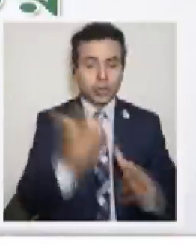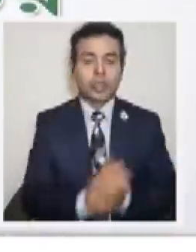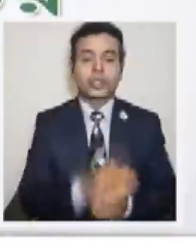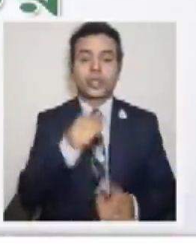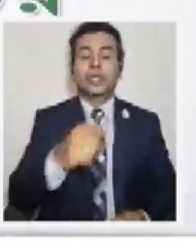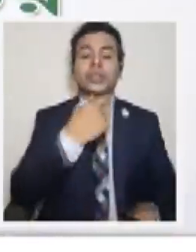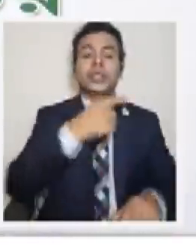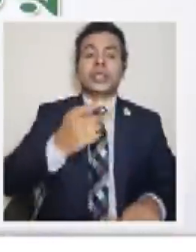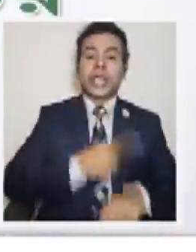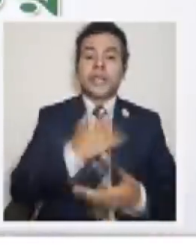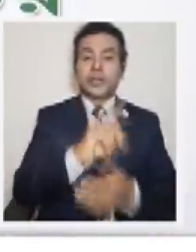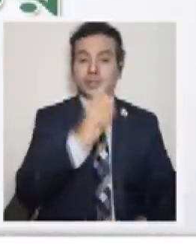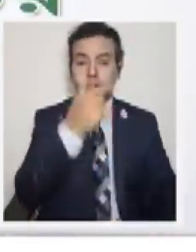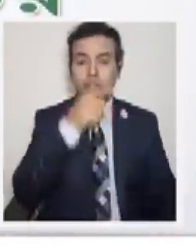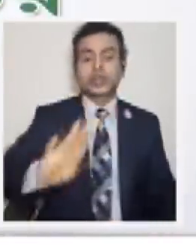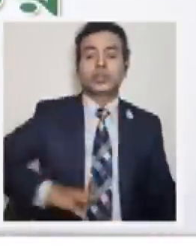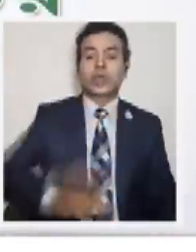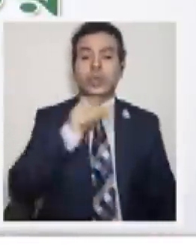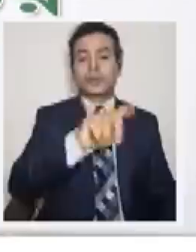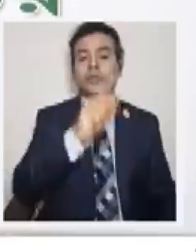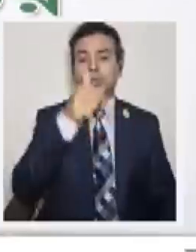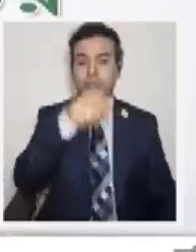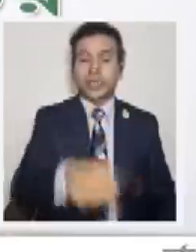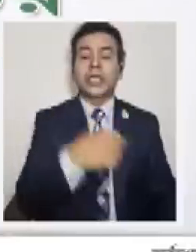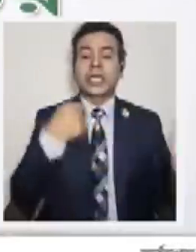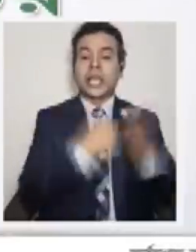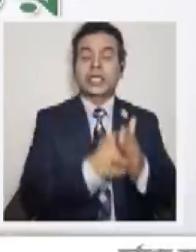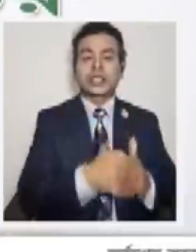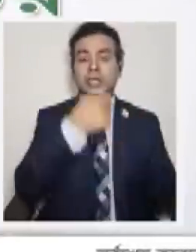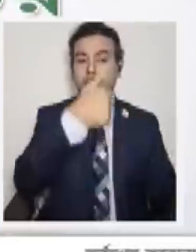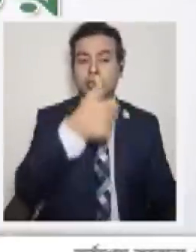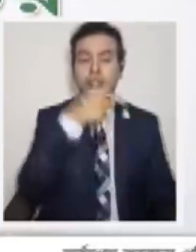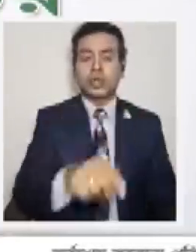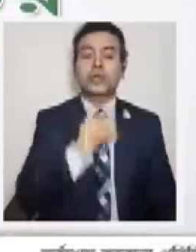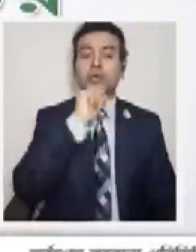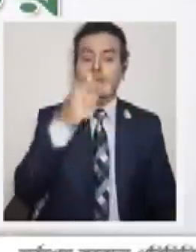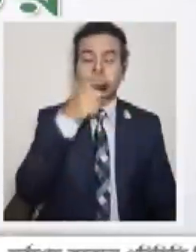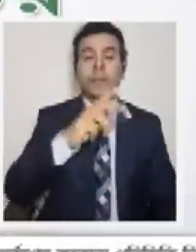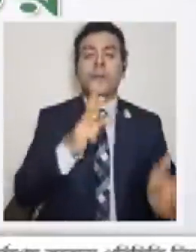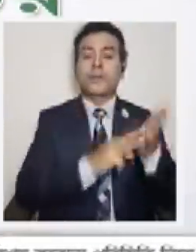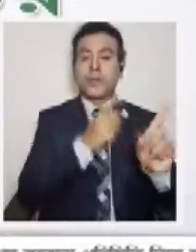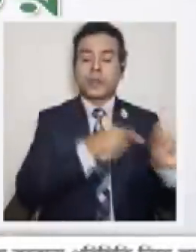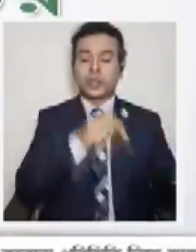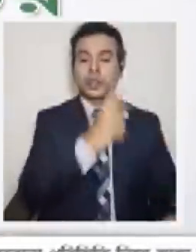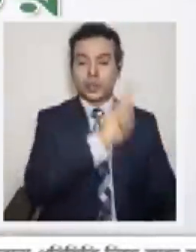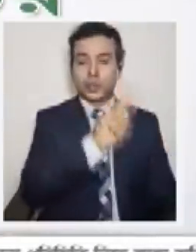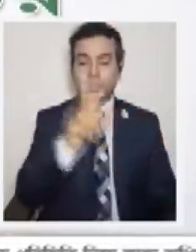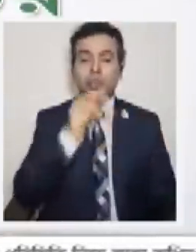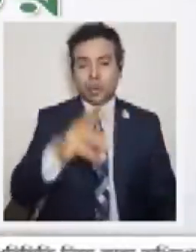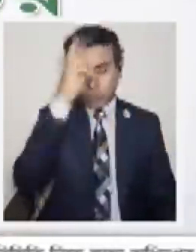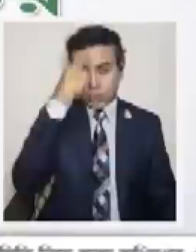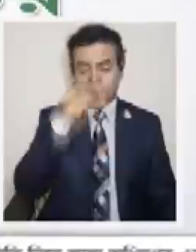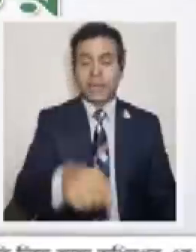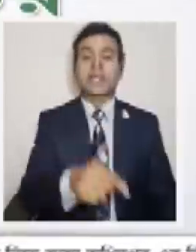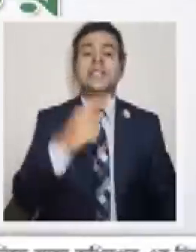2 জন। বিভাগ ভিত্তিক ঢাকা বিভাগে 16 জন, চট্টগ্রাম 15 জন, রাজশাহী 6 জন, খুলনা